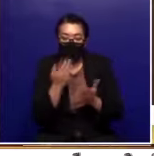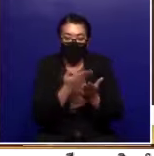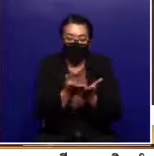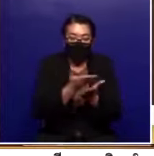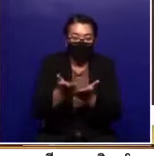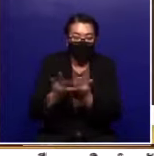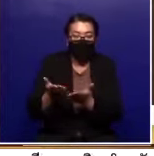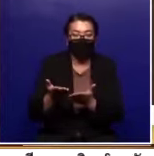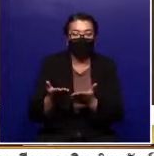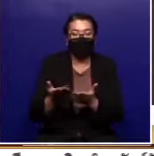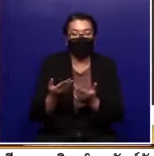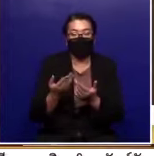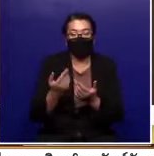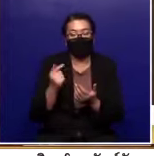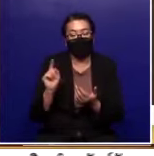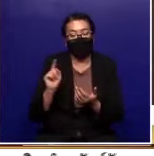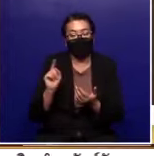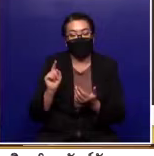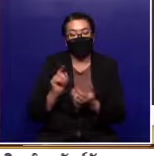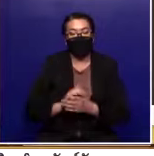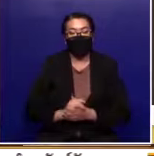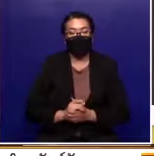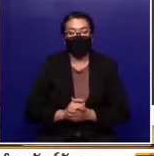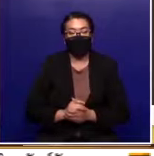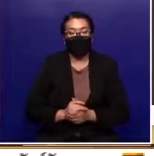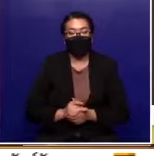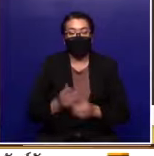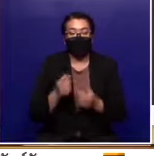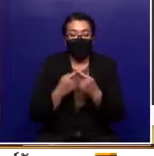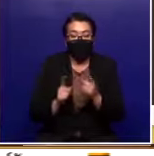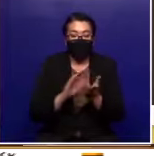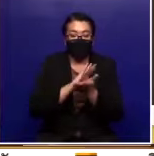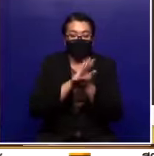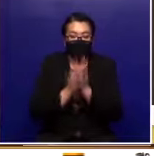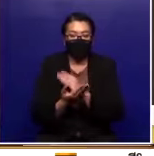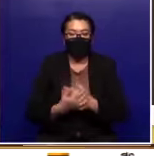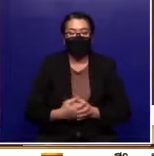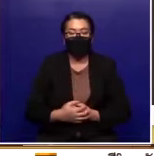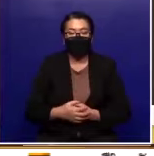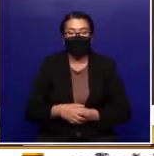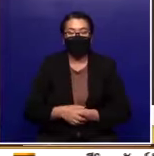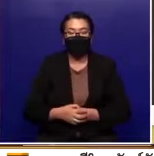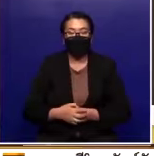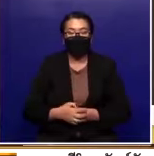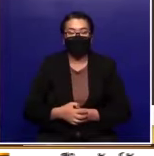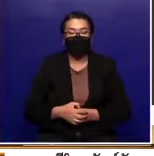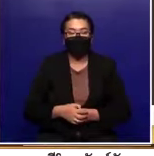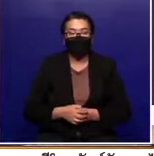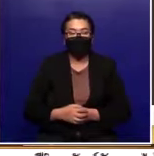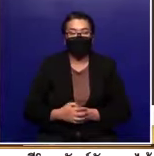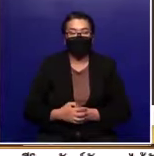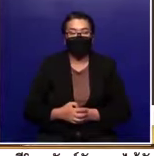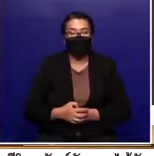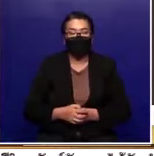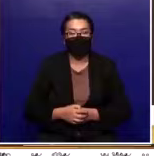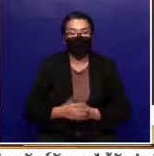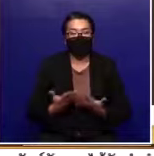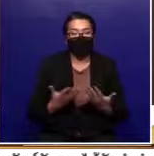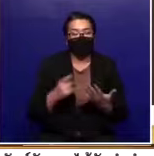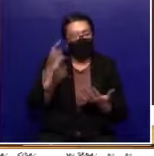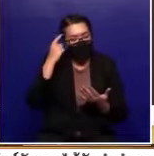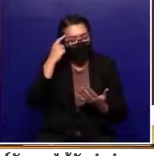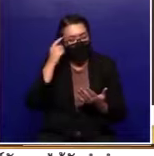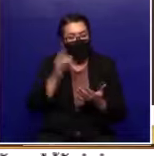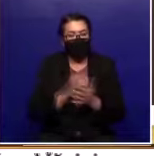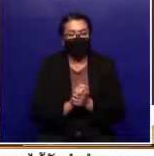แต่มันผลิตในประเทศปรากฏว่าไปเปลี่ยนแปลงท่านประธานครับไปเปลี่ยนแปลงที่จะให้ในหน้าพ่อค้าอาวุธและ